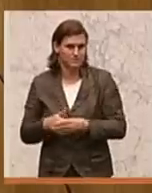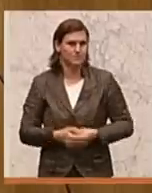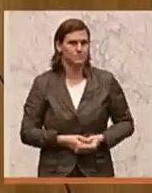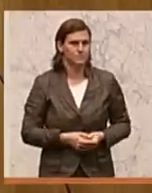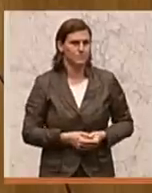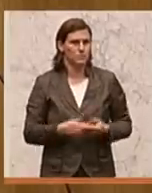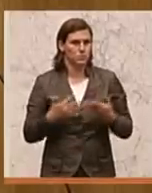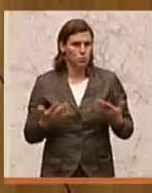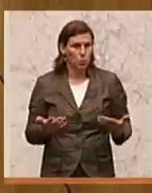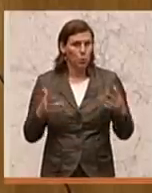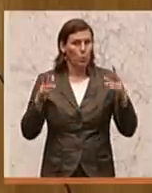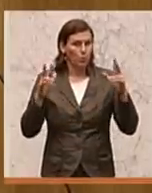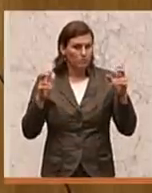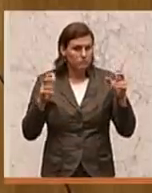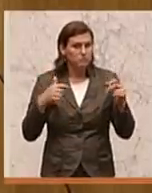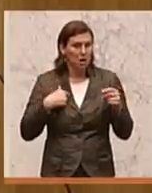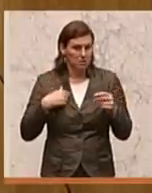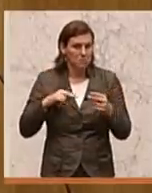Diesem Kommentar kann ich mich gerne anschließen.